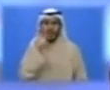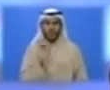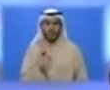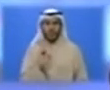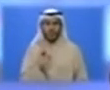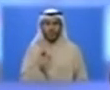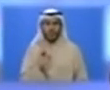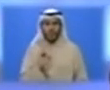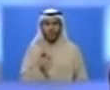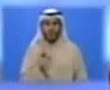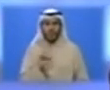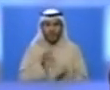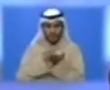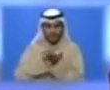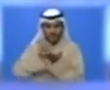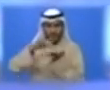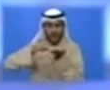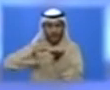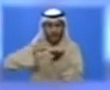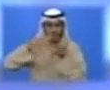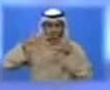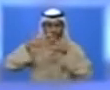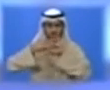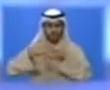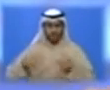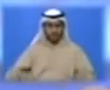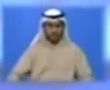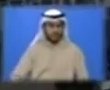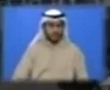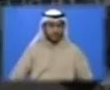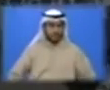شركة الأيرباص الأوروبية لصناعة الطائرات.